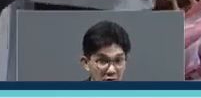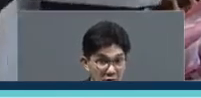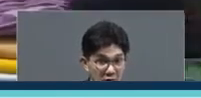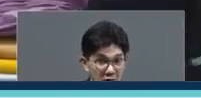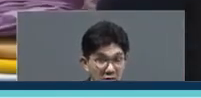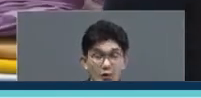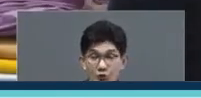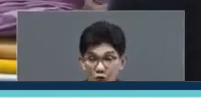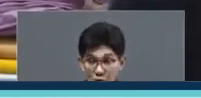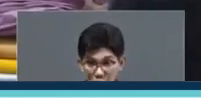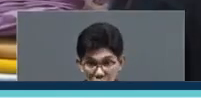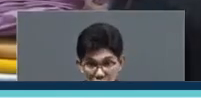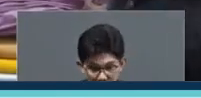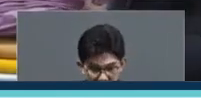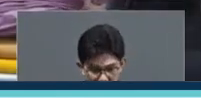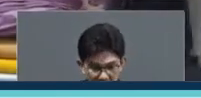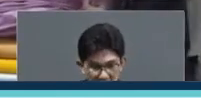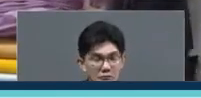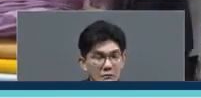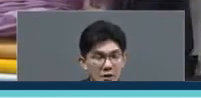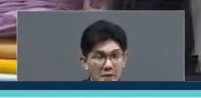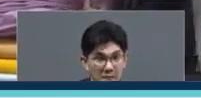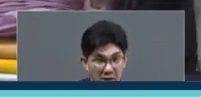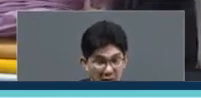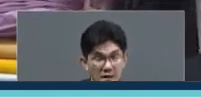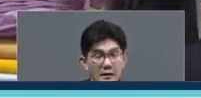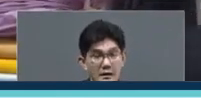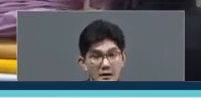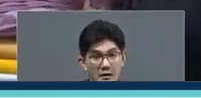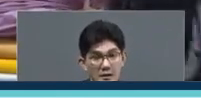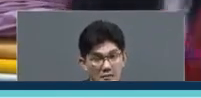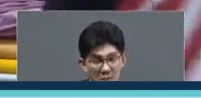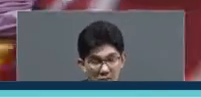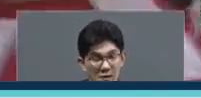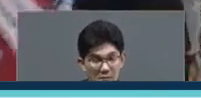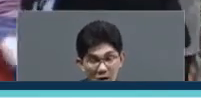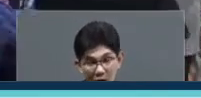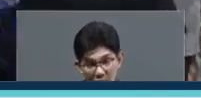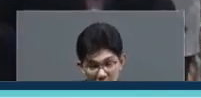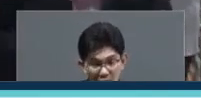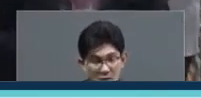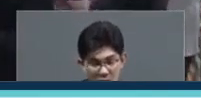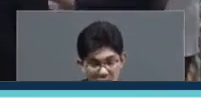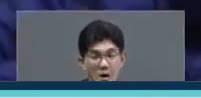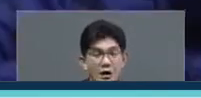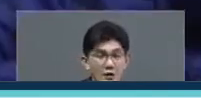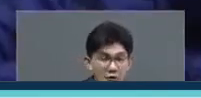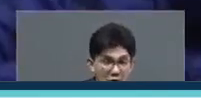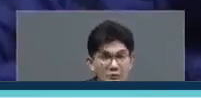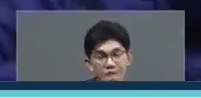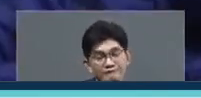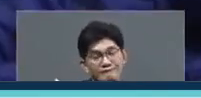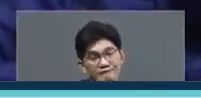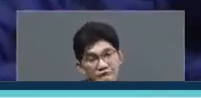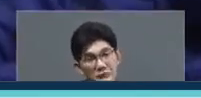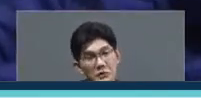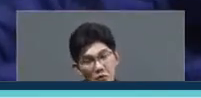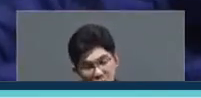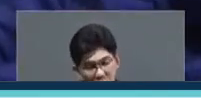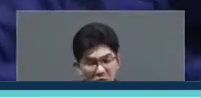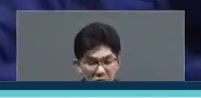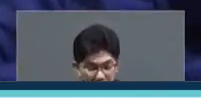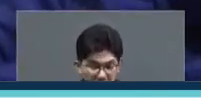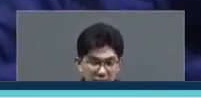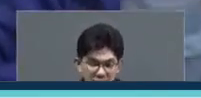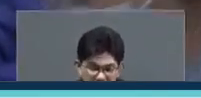ค้าที่จัดแสดงภายในงานจำนวนมากโดยเฉพาะการเปิดบูธของศูนย์ศิลปาชีพในสมเด็จพระนางเจ้าสิริกิติ์พระบรม